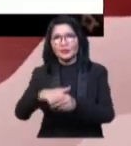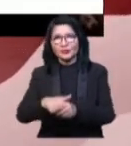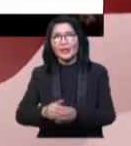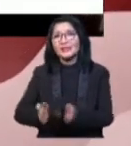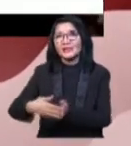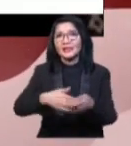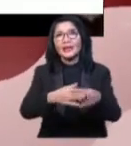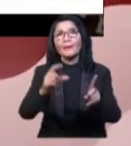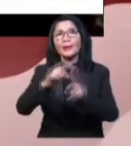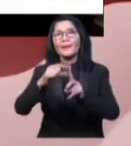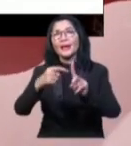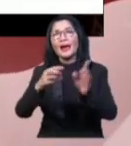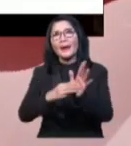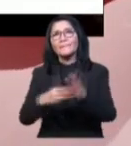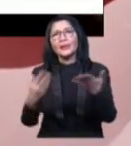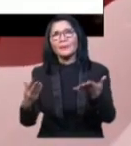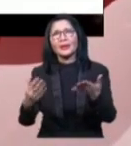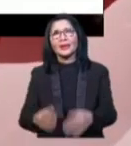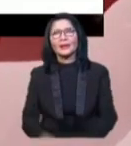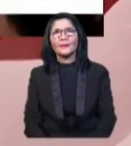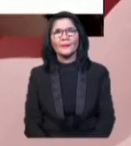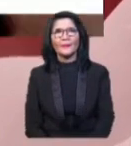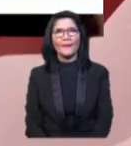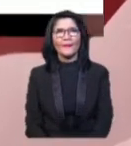dilakukan. Oke, ini maksudnya